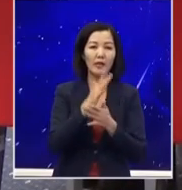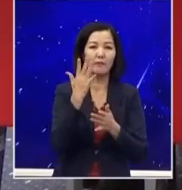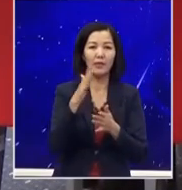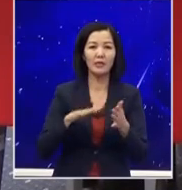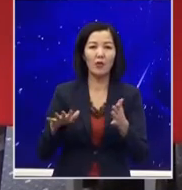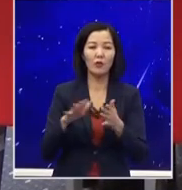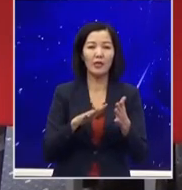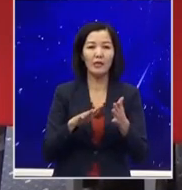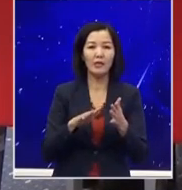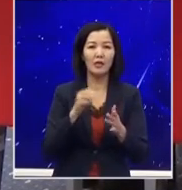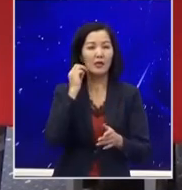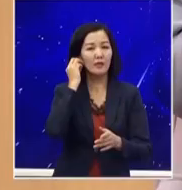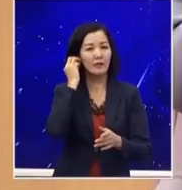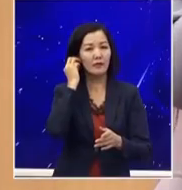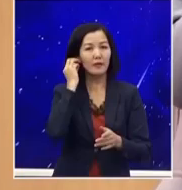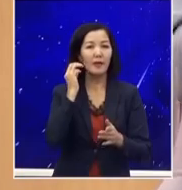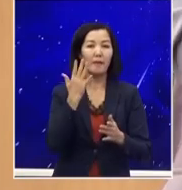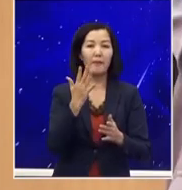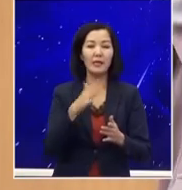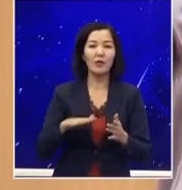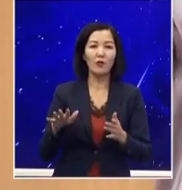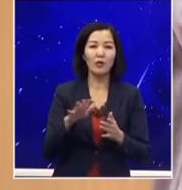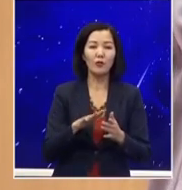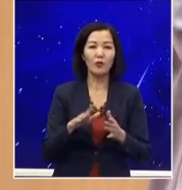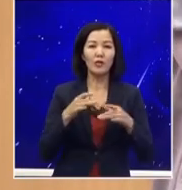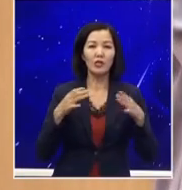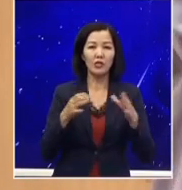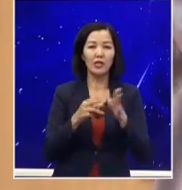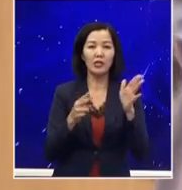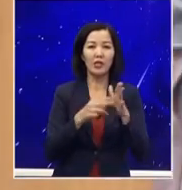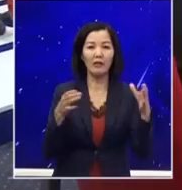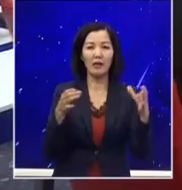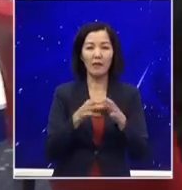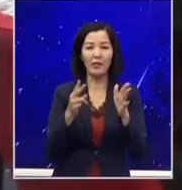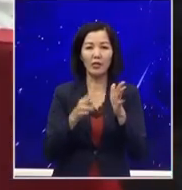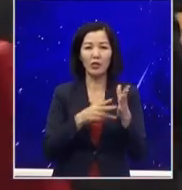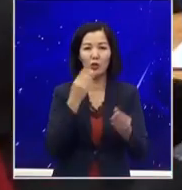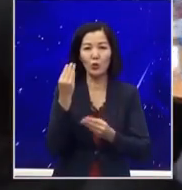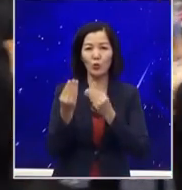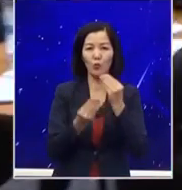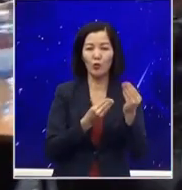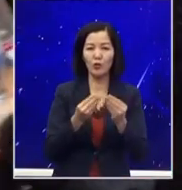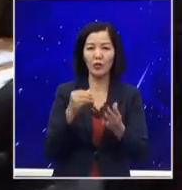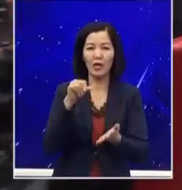мен облыстың 5 аудан өкілдері жиналды. 7 команда 7 тур бойынша